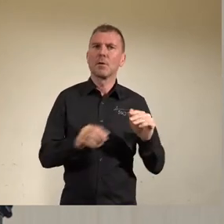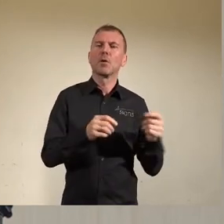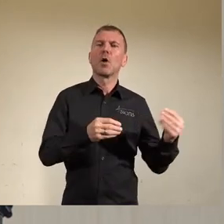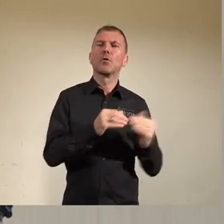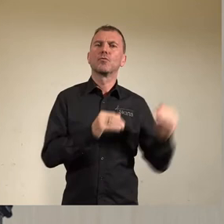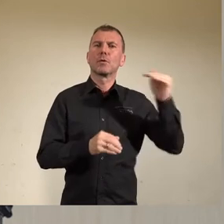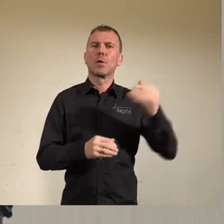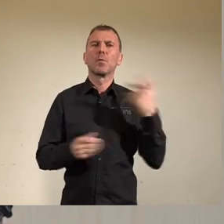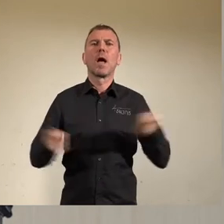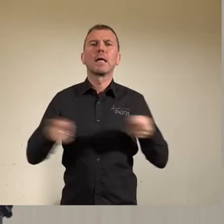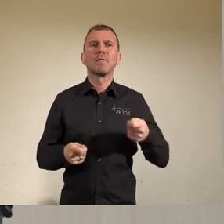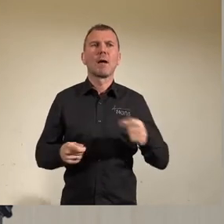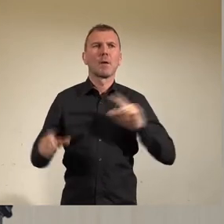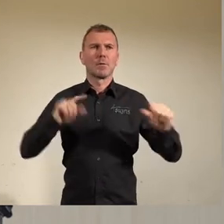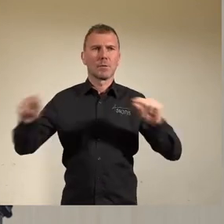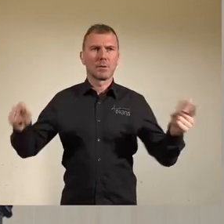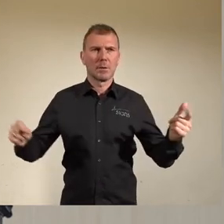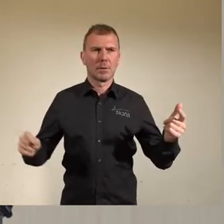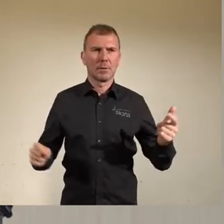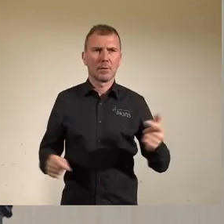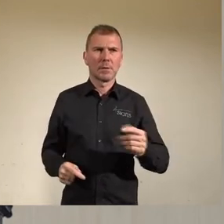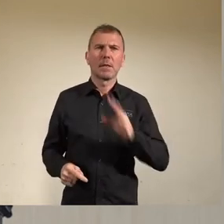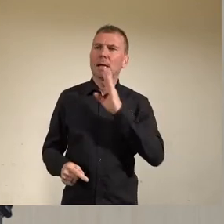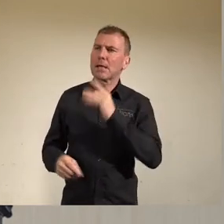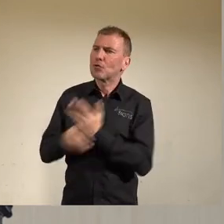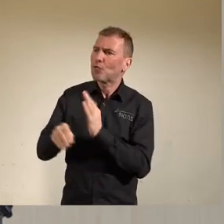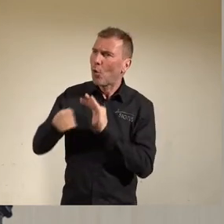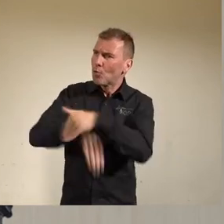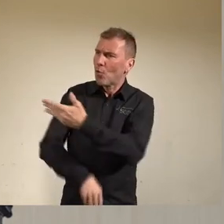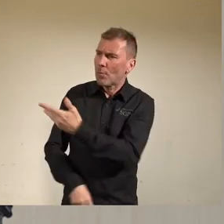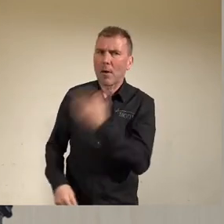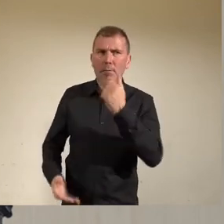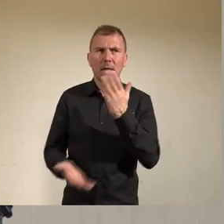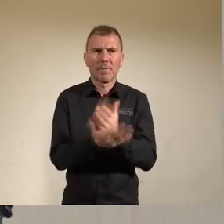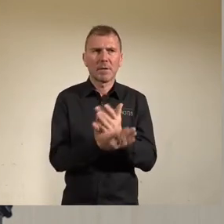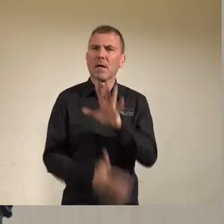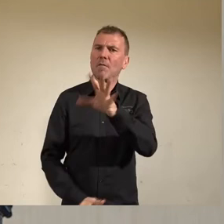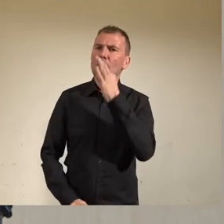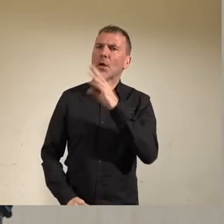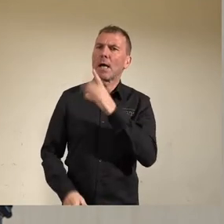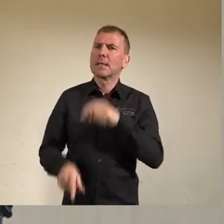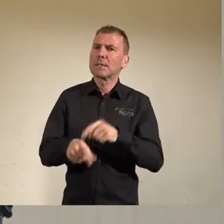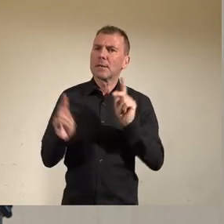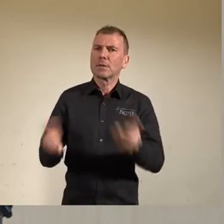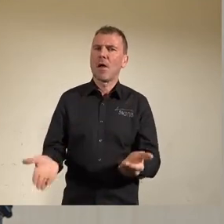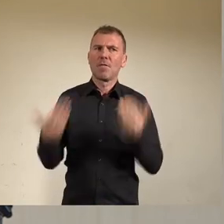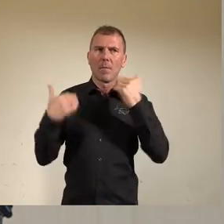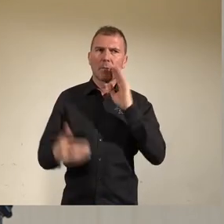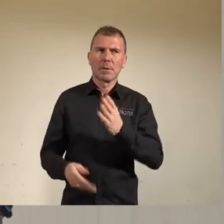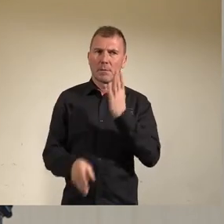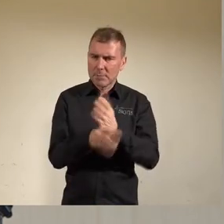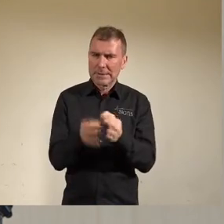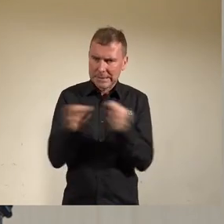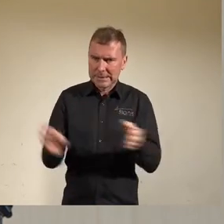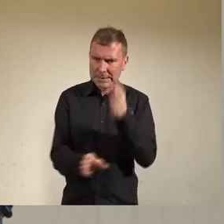Gewerbe läuft uns weg. Herr Lommel, Entschuldigung, Ihre Redezeit ist schon längst überschritten. Naja. Die 5 Minuten sind vorbei und bitte beenden Sie Ihren